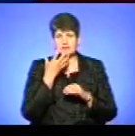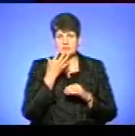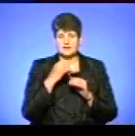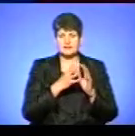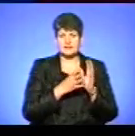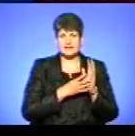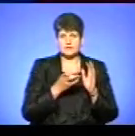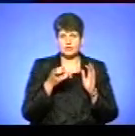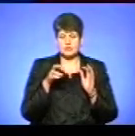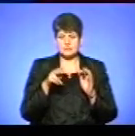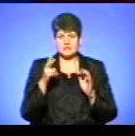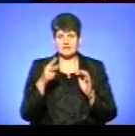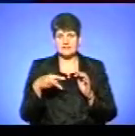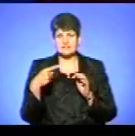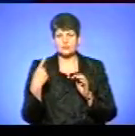19 липня –